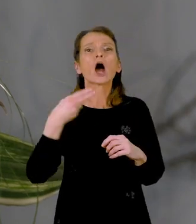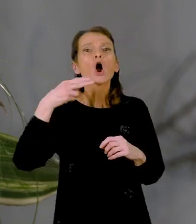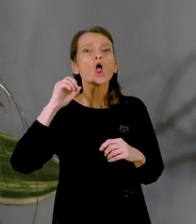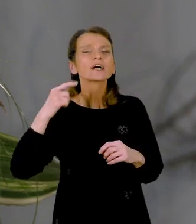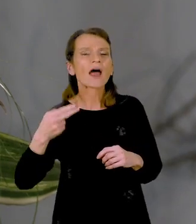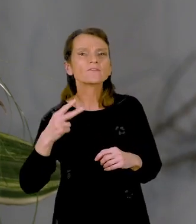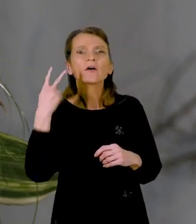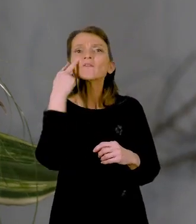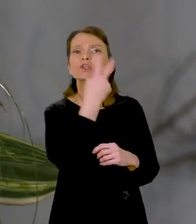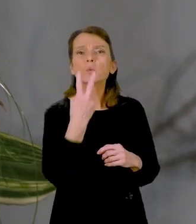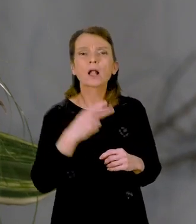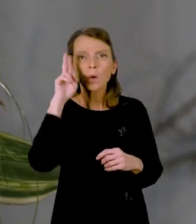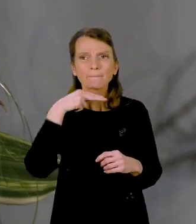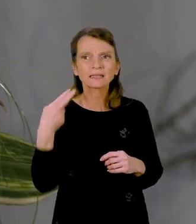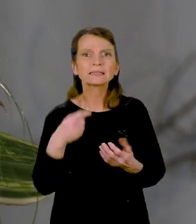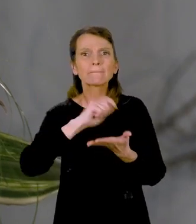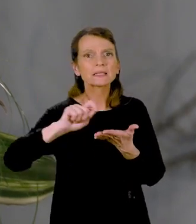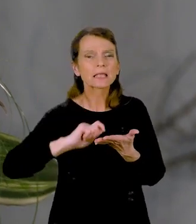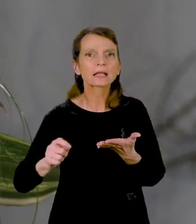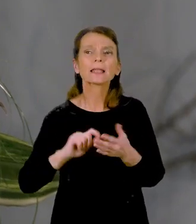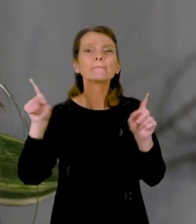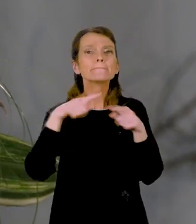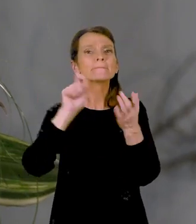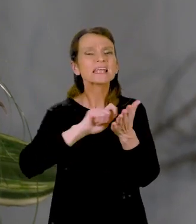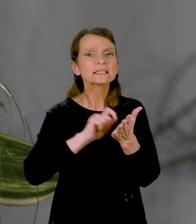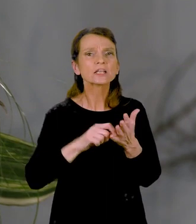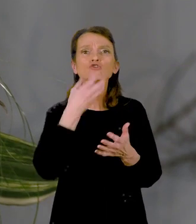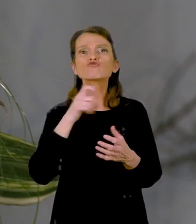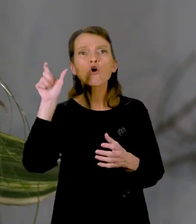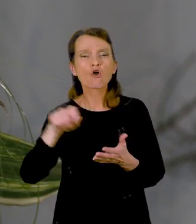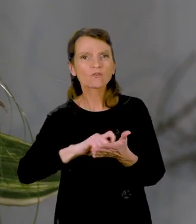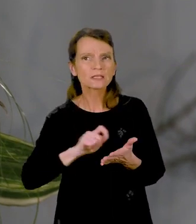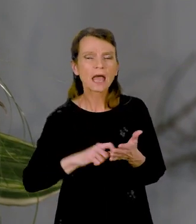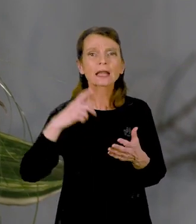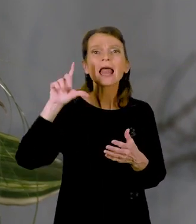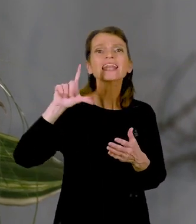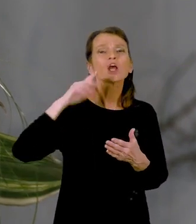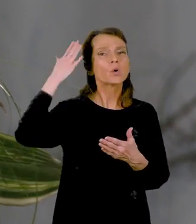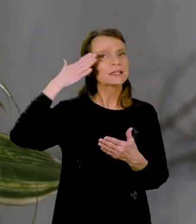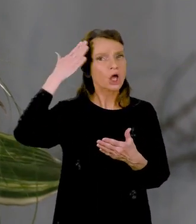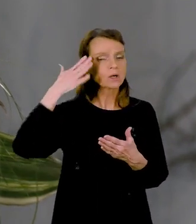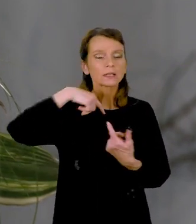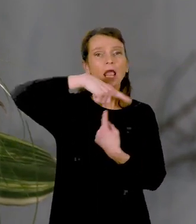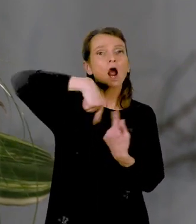pisateljica, pesnik, zgodovinar, slikar in likovni teoretik, baletni plesalec in koreograf?